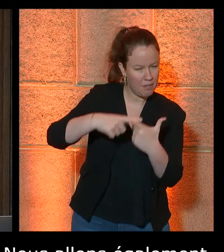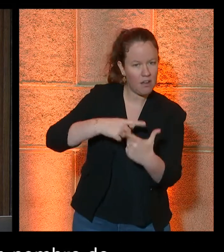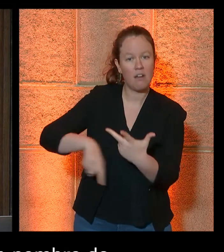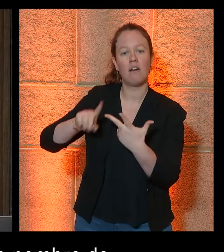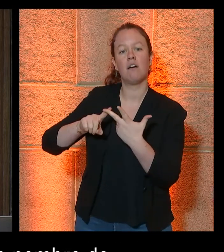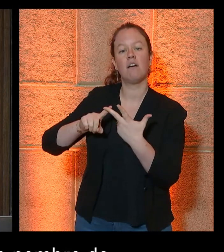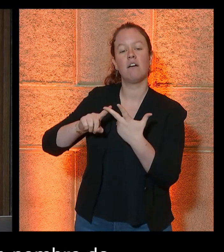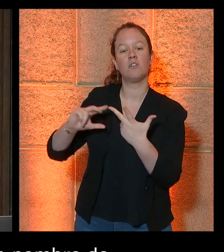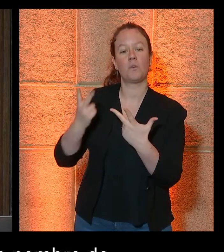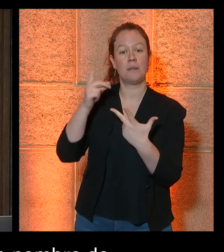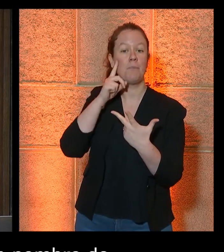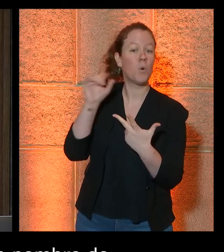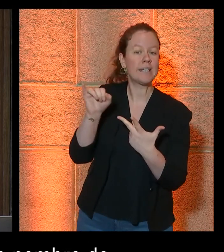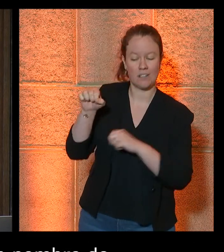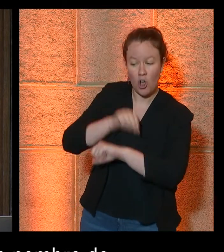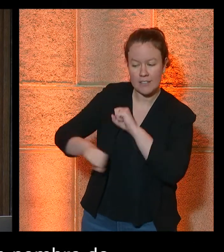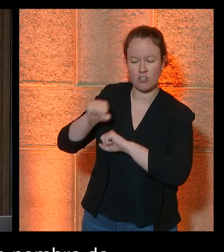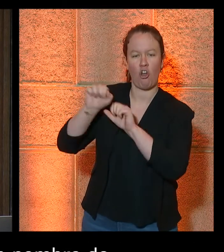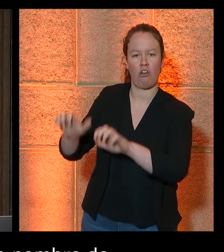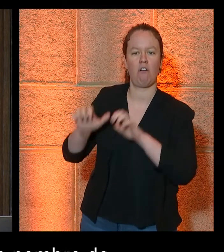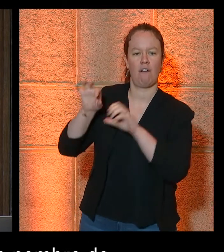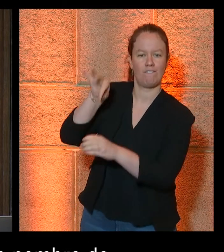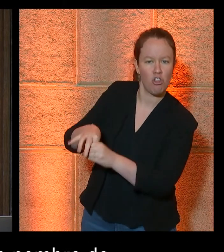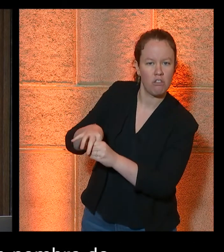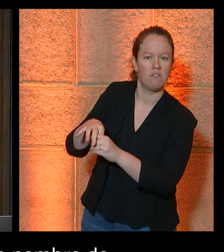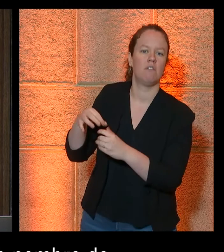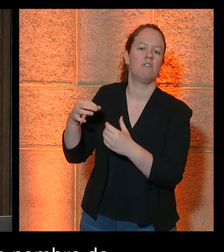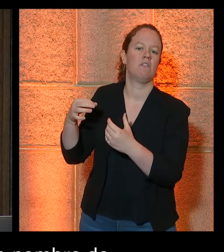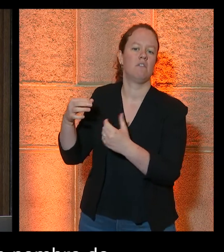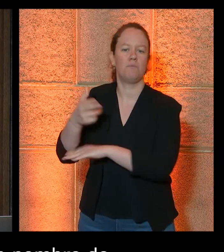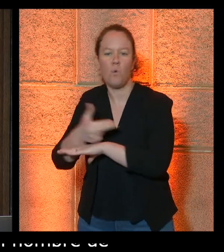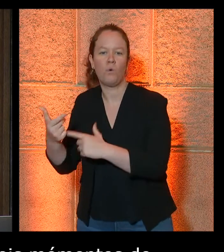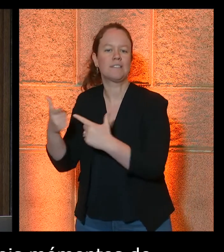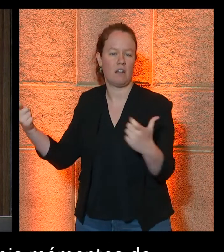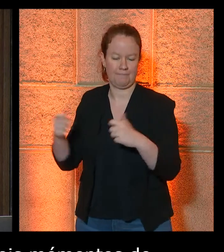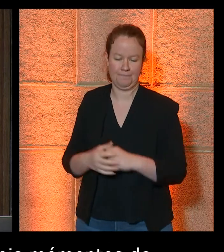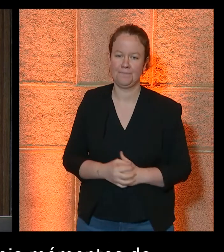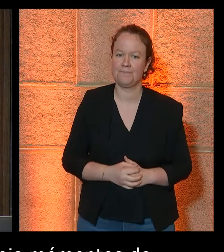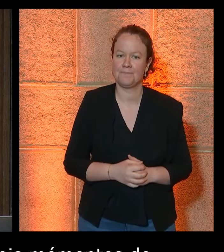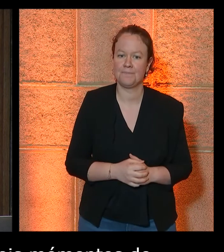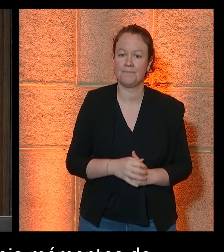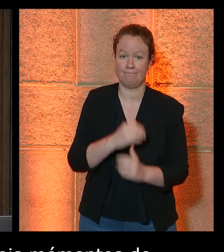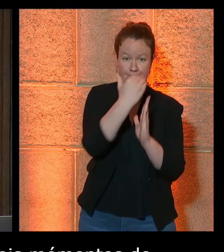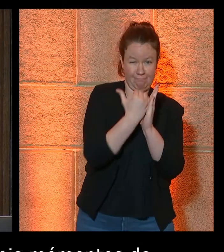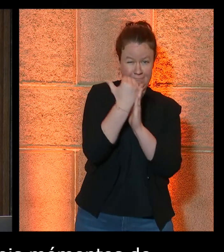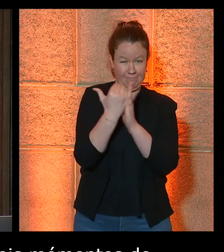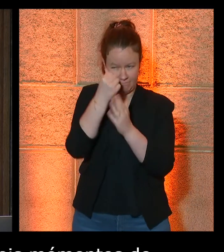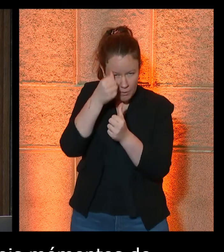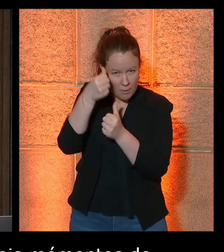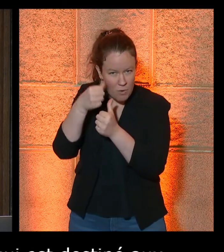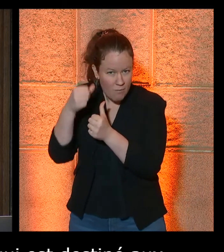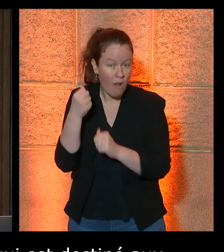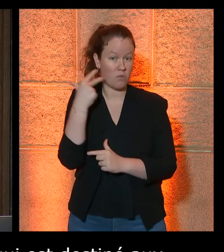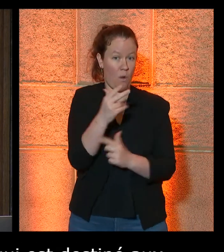qui concerne les organisateurs des scrutins et des bureaux de vote dans les communes. Ces 3 mémentos, qui étaient